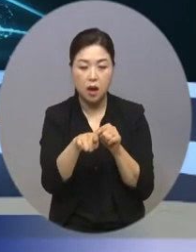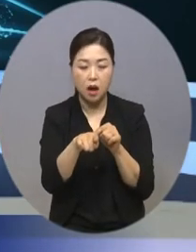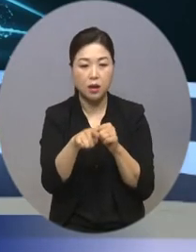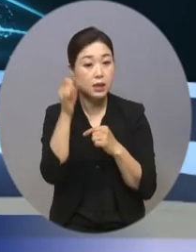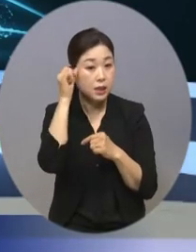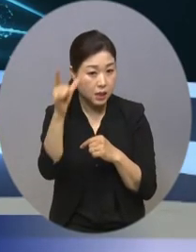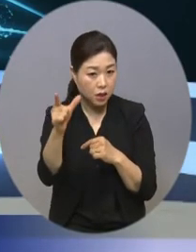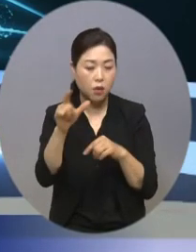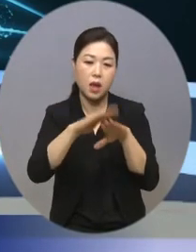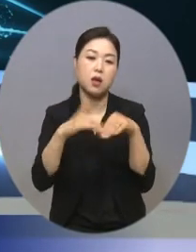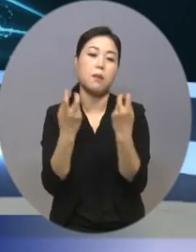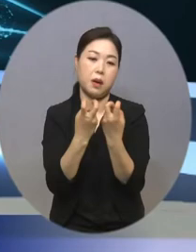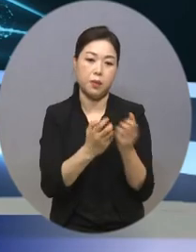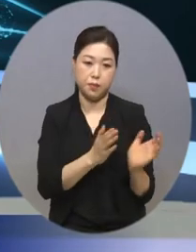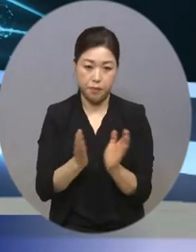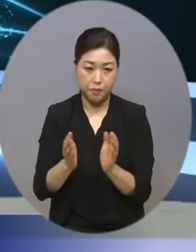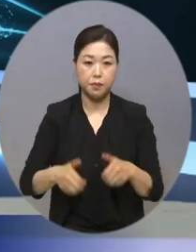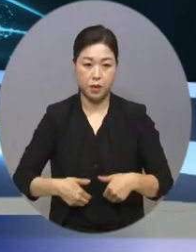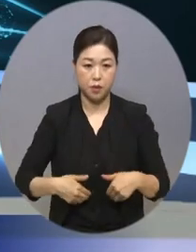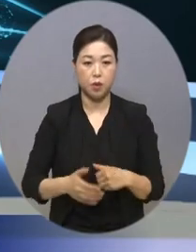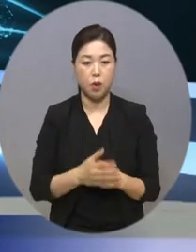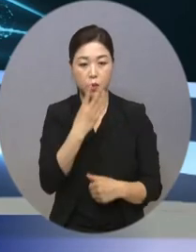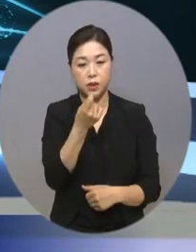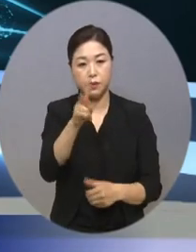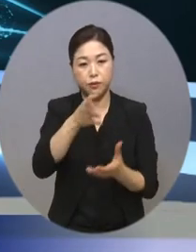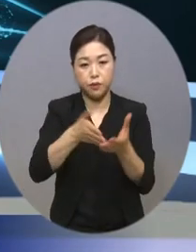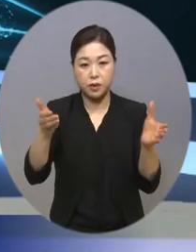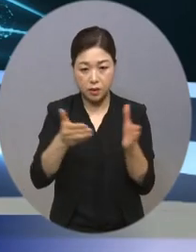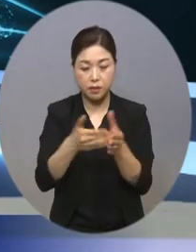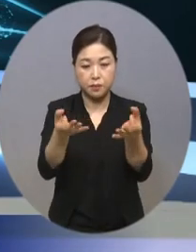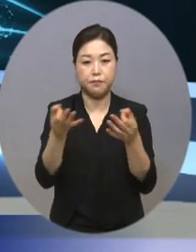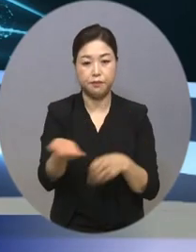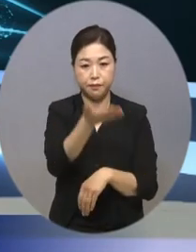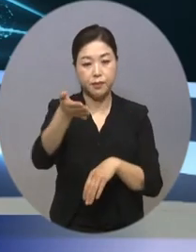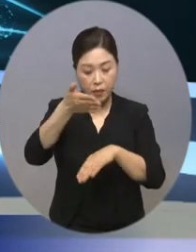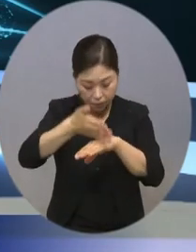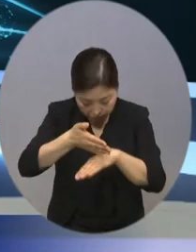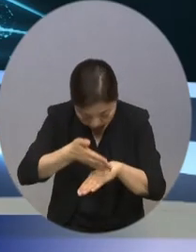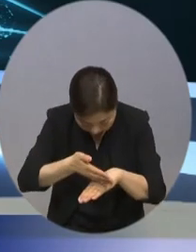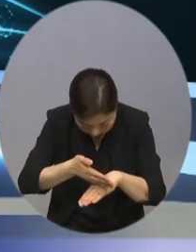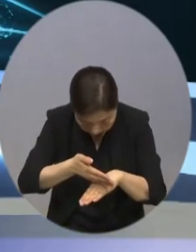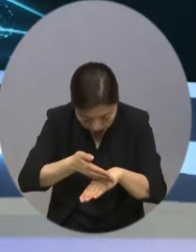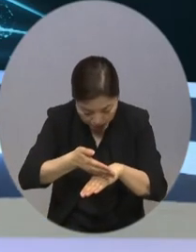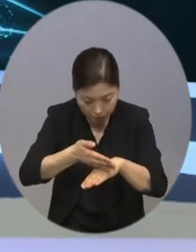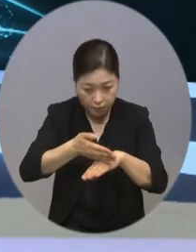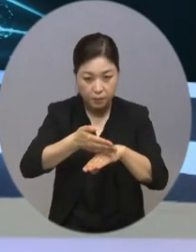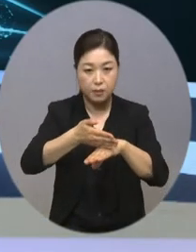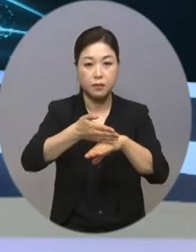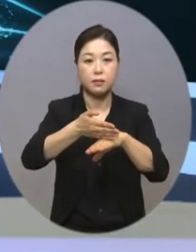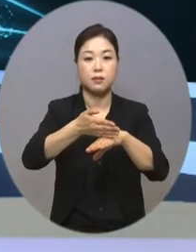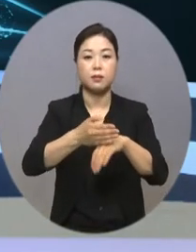필요하겠습니다. 이상 복지TV 뉴스를 마칩니다. 시청해주신 여러분 고맙습니다.